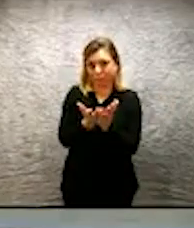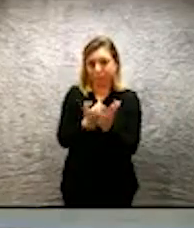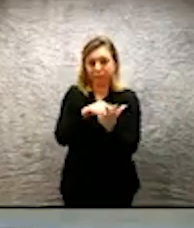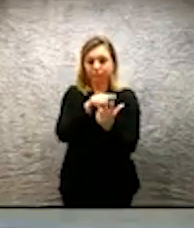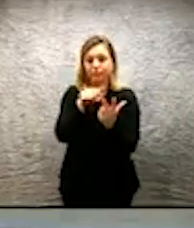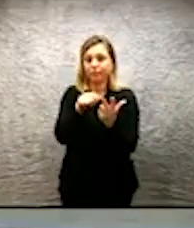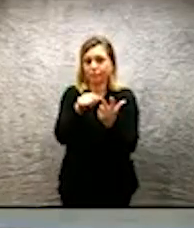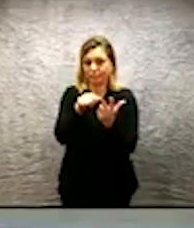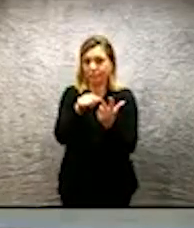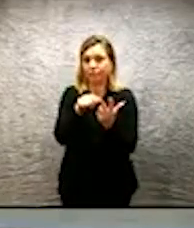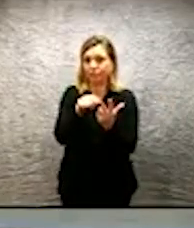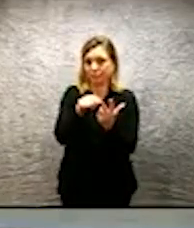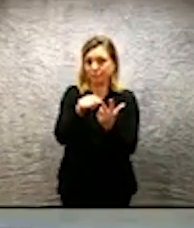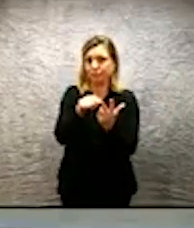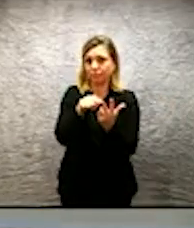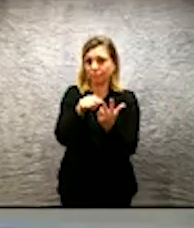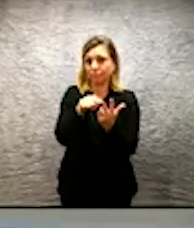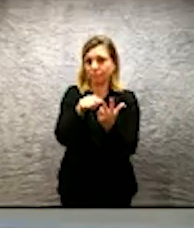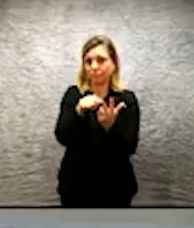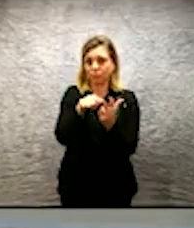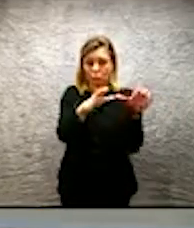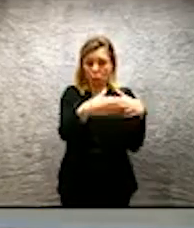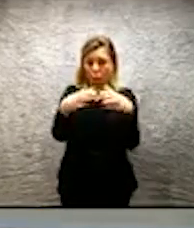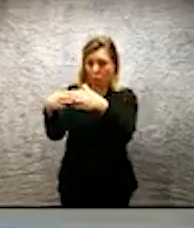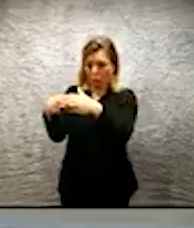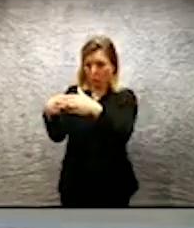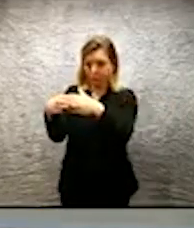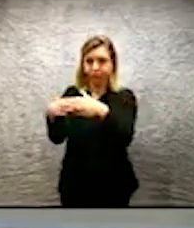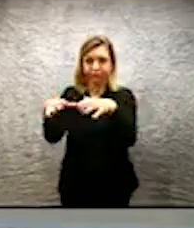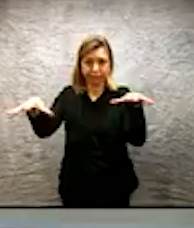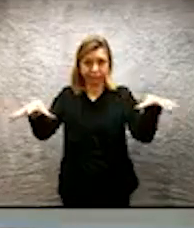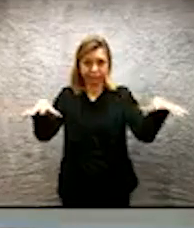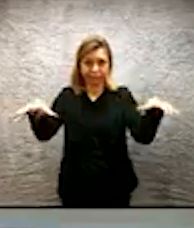faites de chaque groupe.